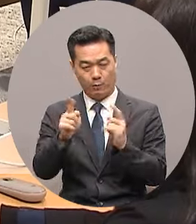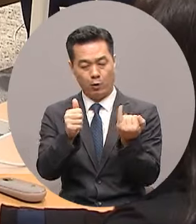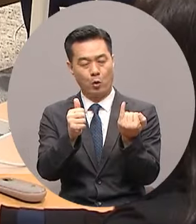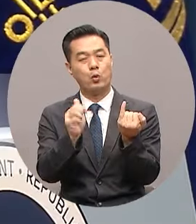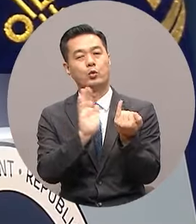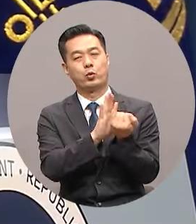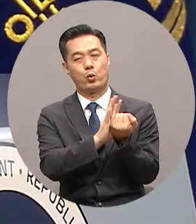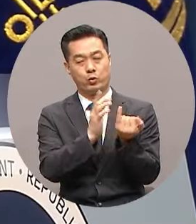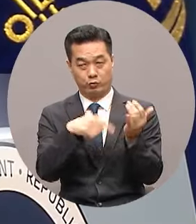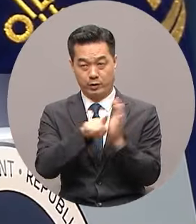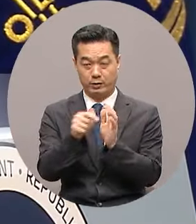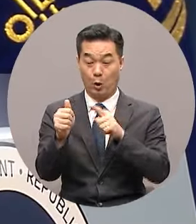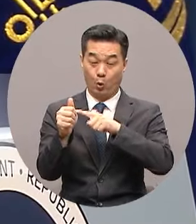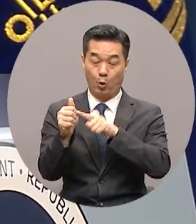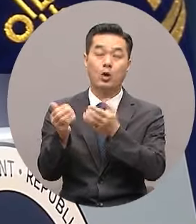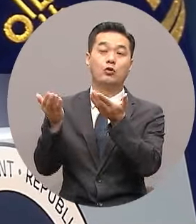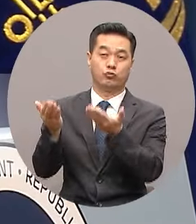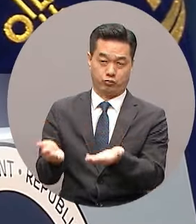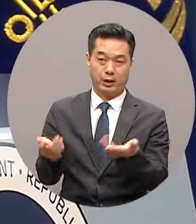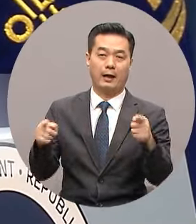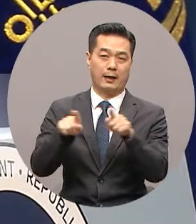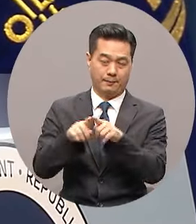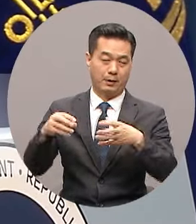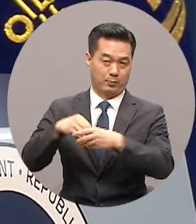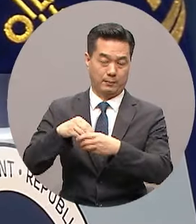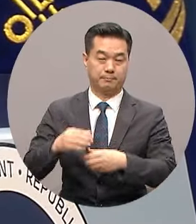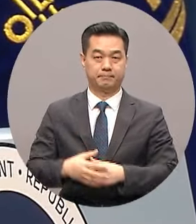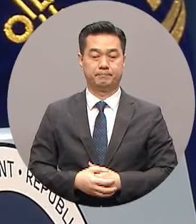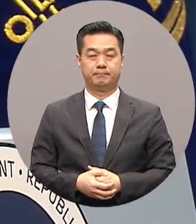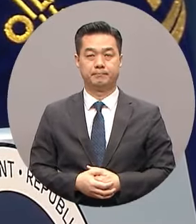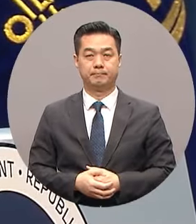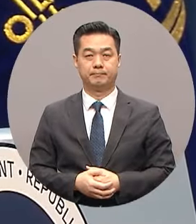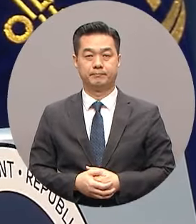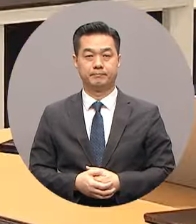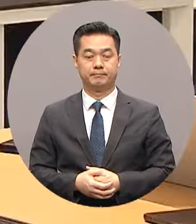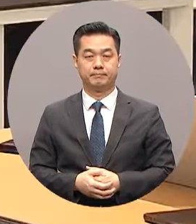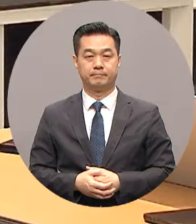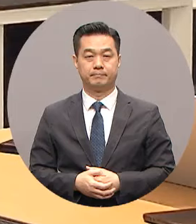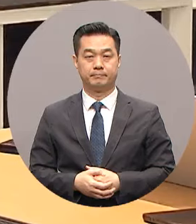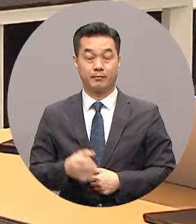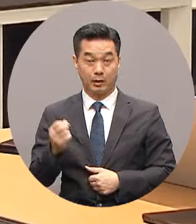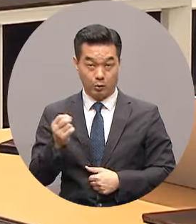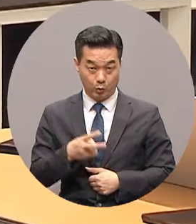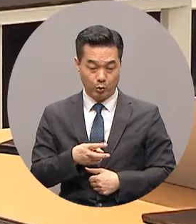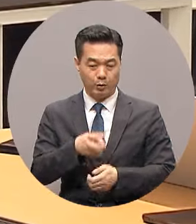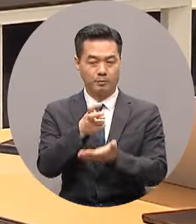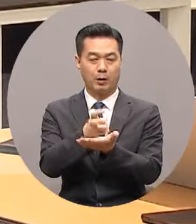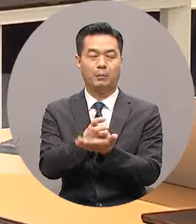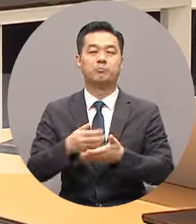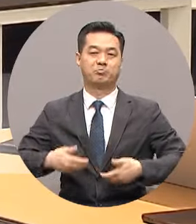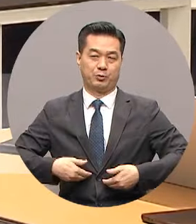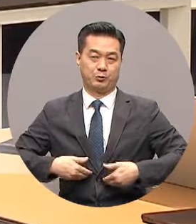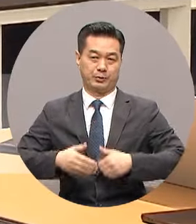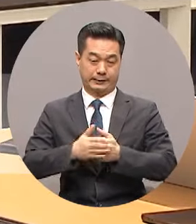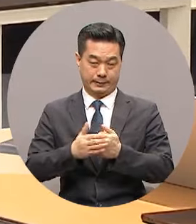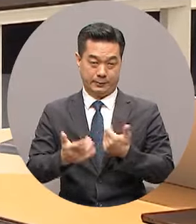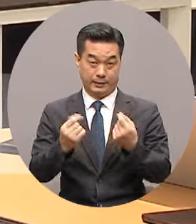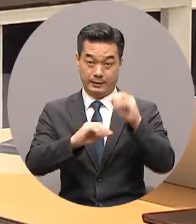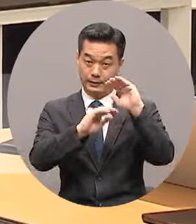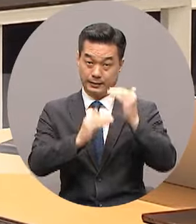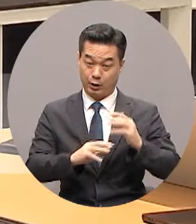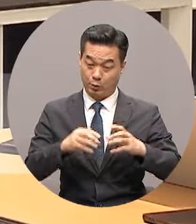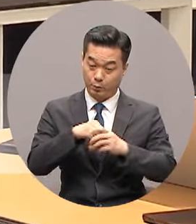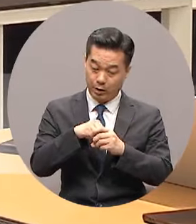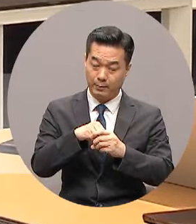배우자 유사산 휴가 제도도 신설할 계획이라고 밝혔습니다 다만 입법이 필요한 정책인만큼 정부는이 같은 내용을